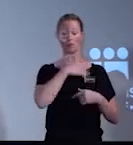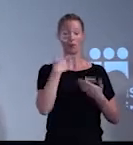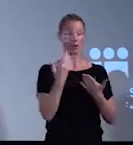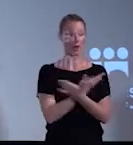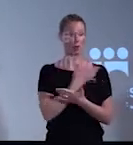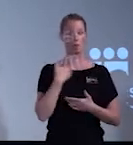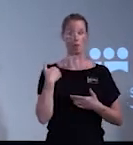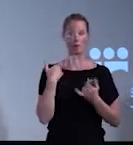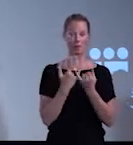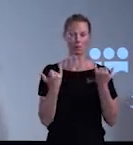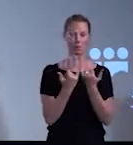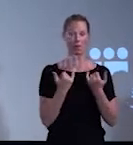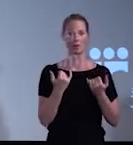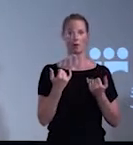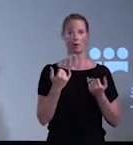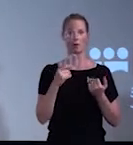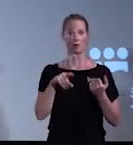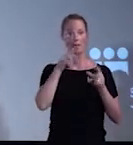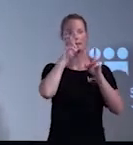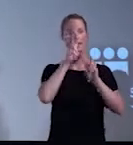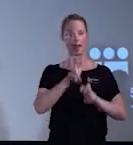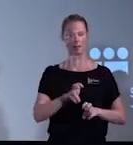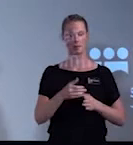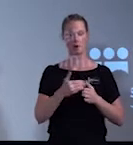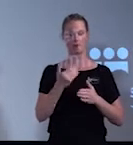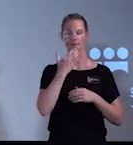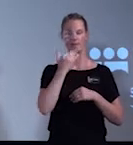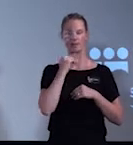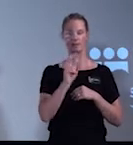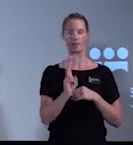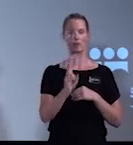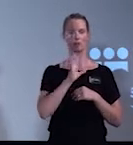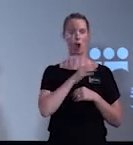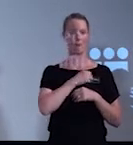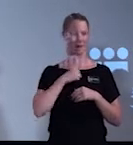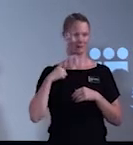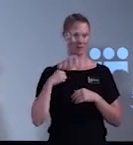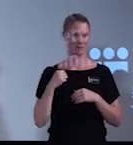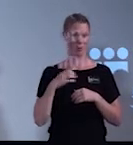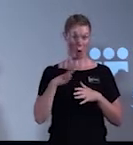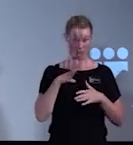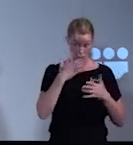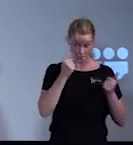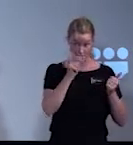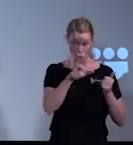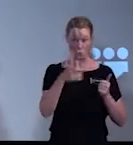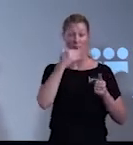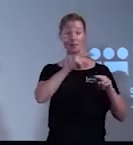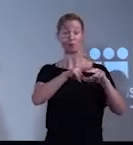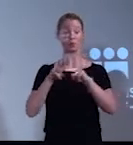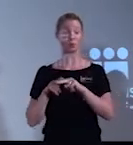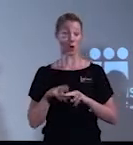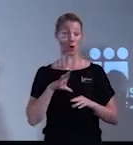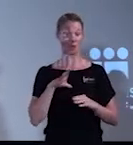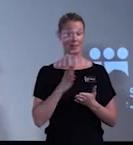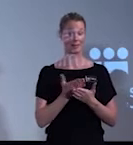och våra institutioner och det som gör oss för en granskning av vilka som faktiskt har makten? Har vi de bästa på de bästa positionerna?